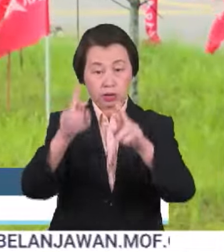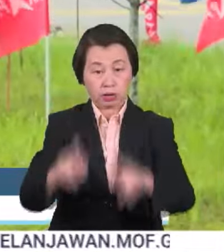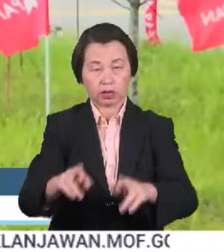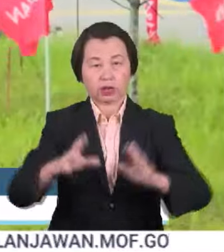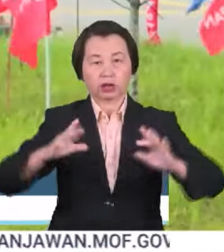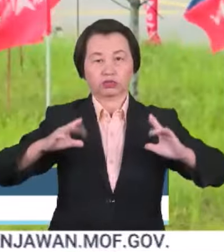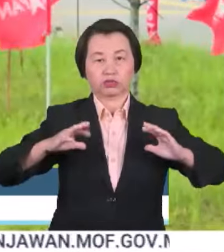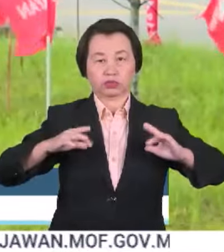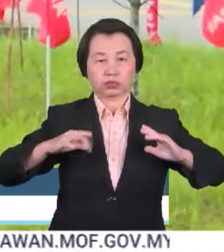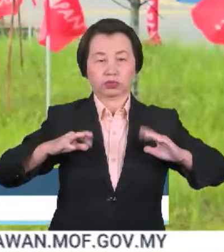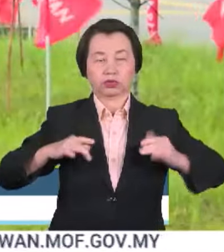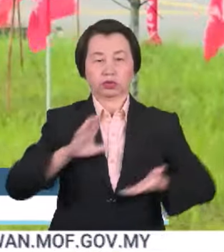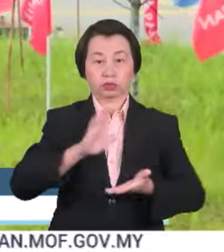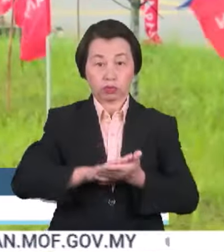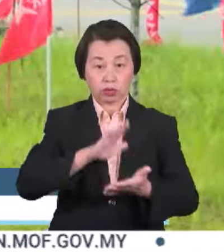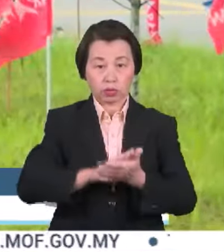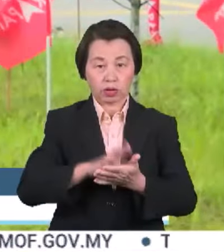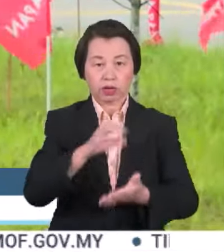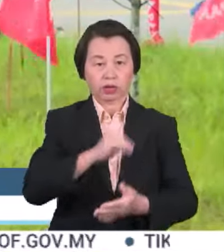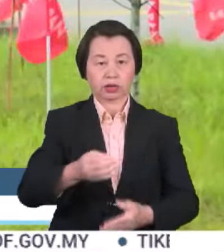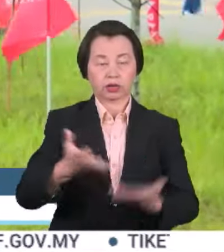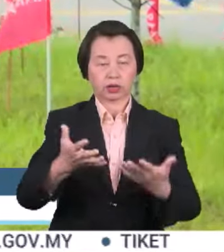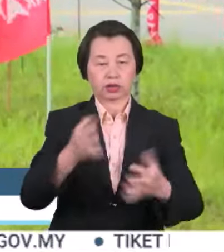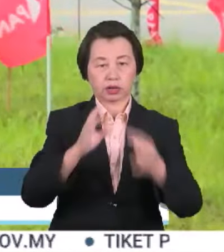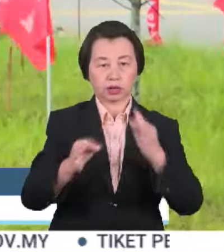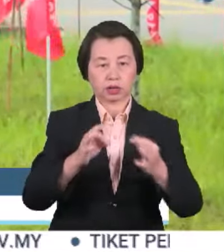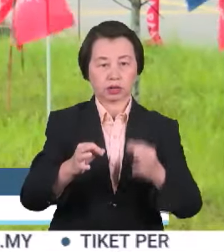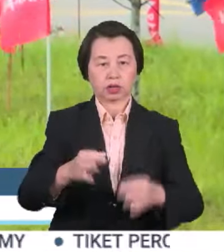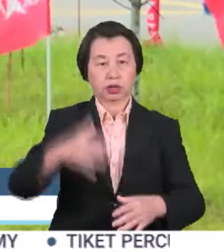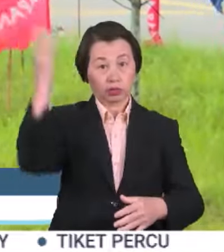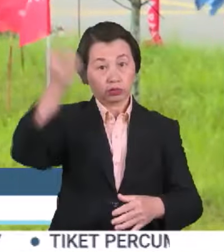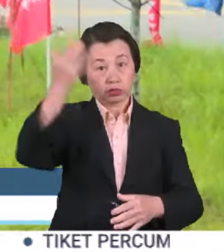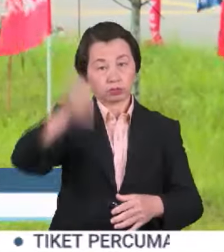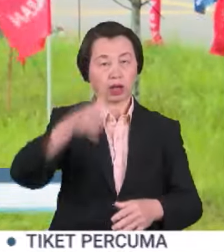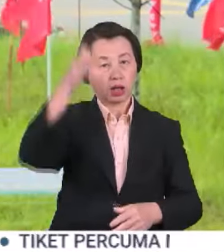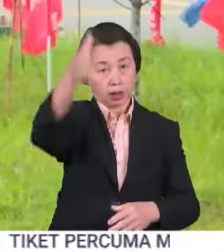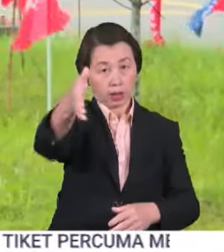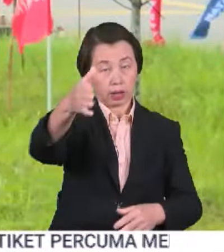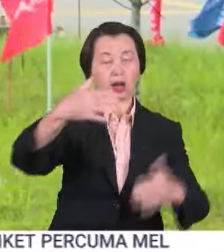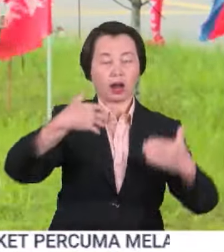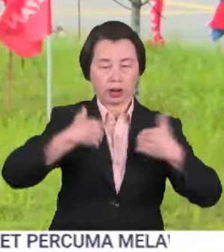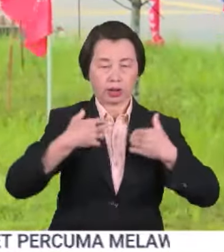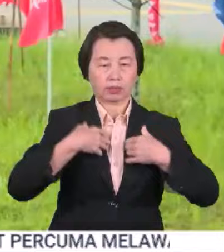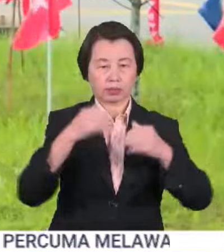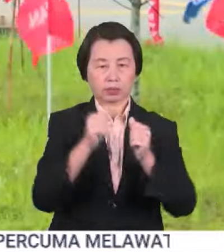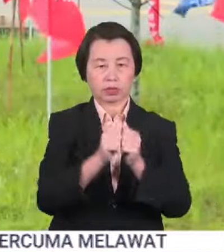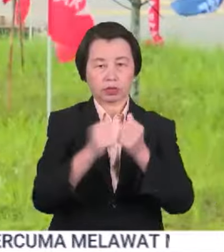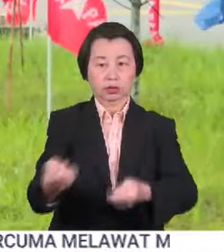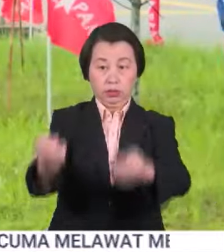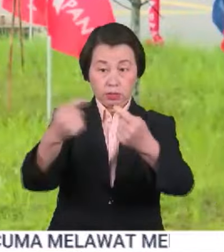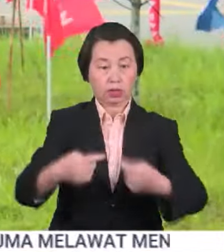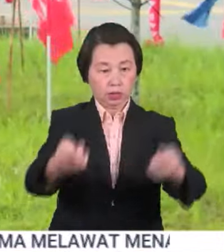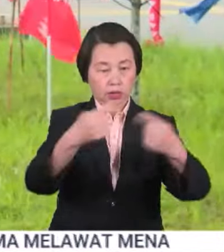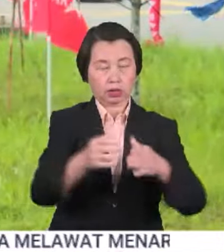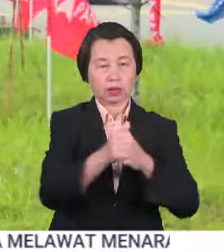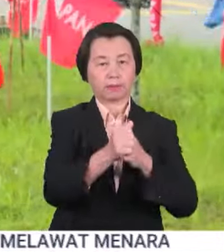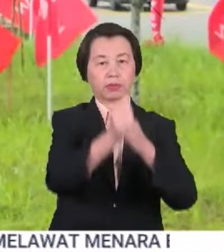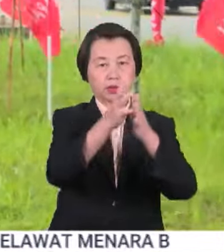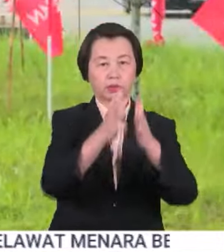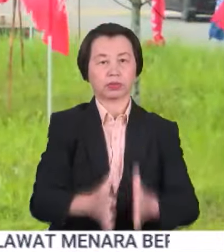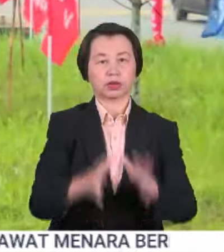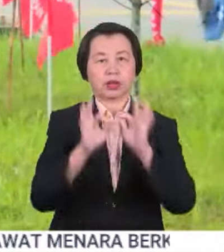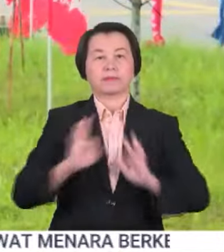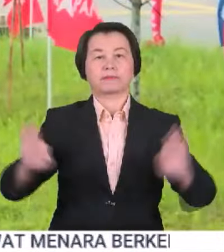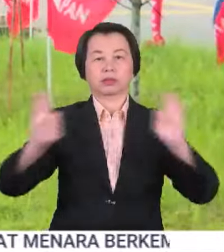bercuti sempena cuti persekolahan dan ceramah skala lebih besar bakal diadakan dengan kehadiran pemimpin utama. Saya